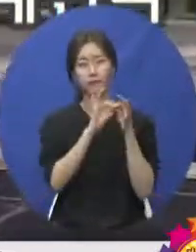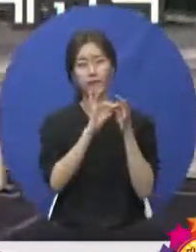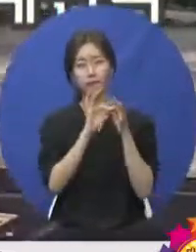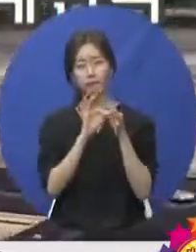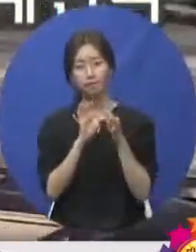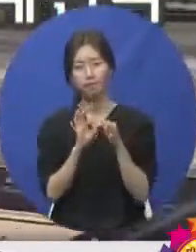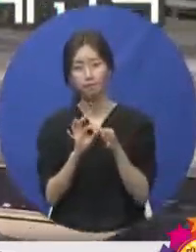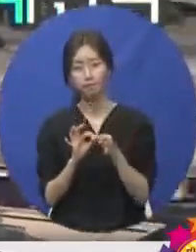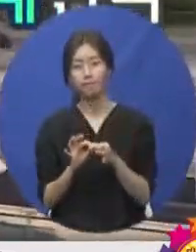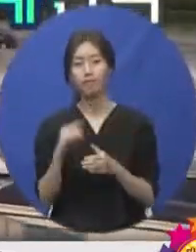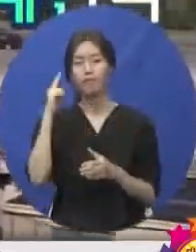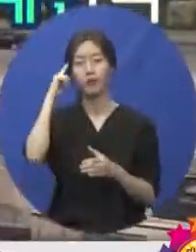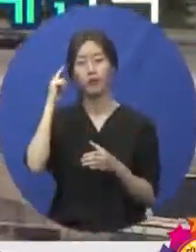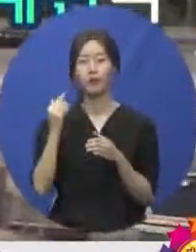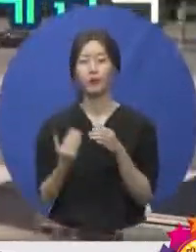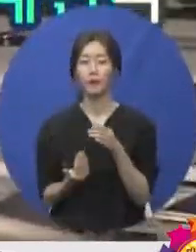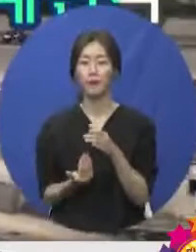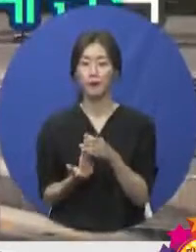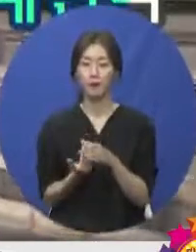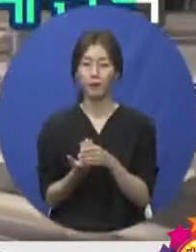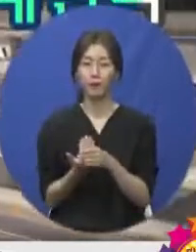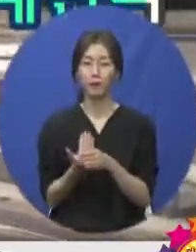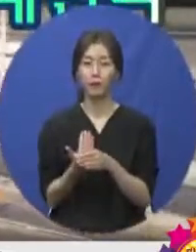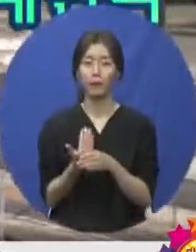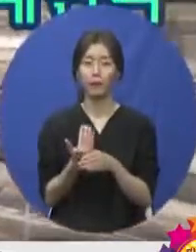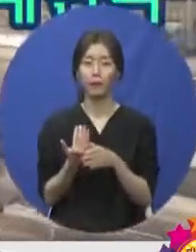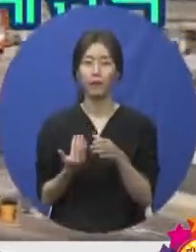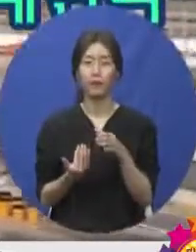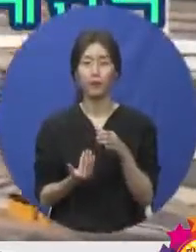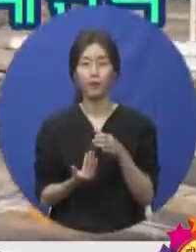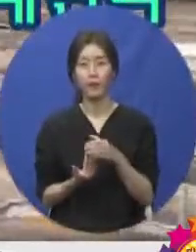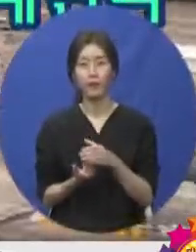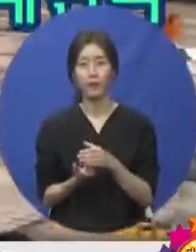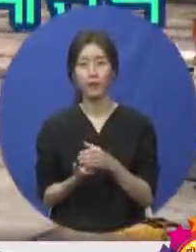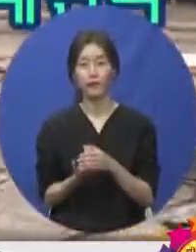가슴을 자꾸 때린다.